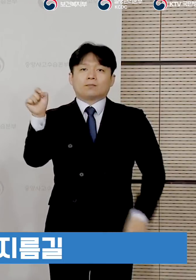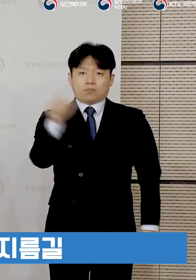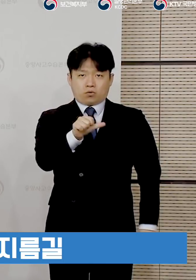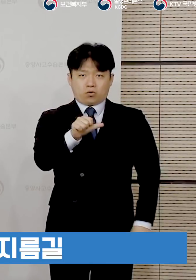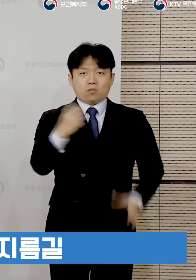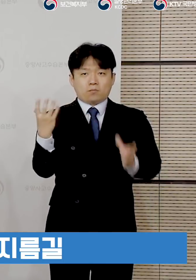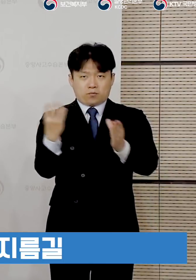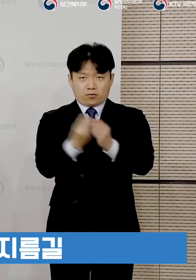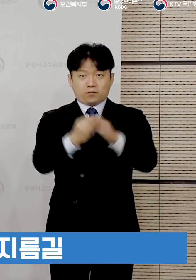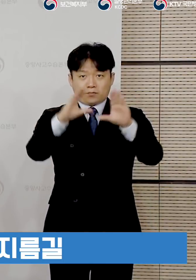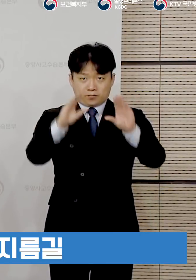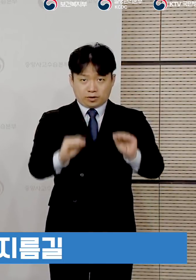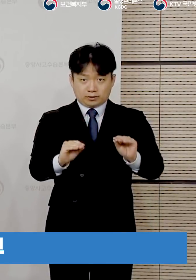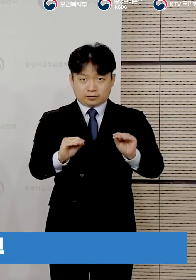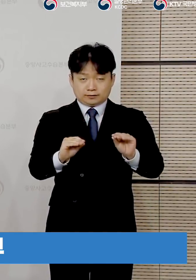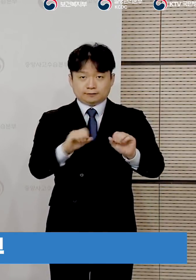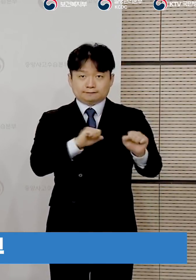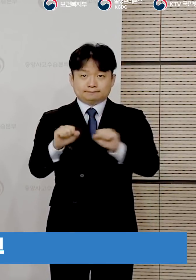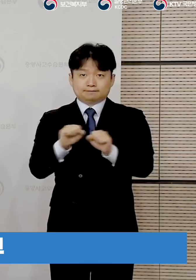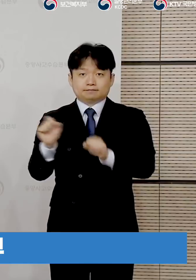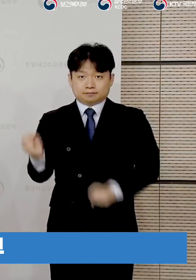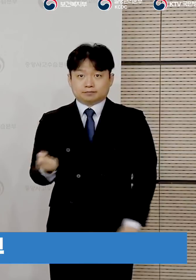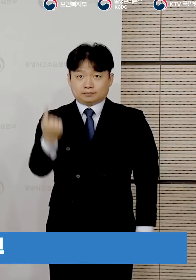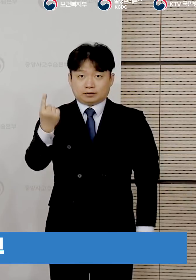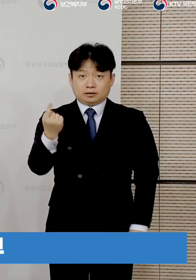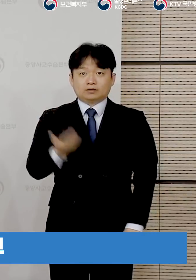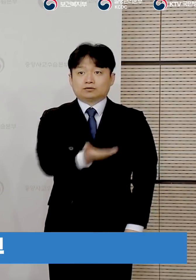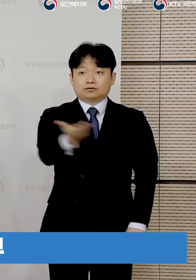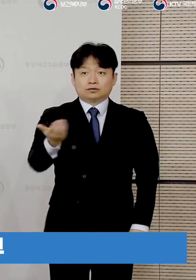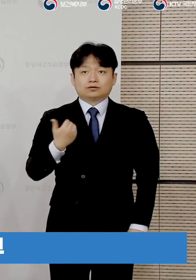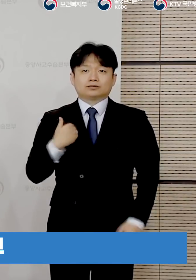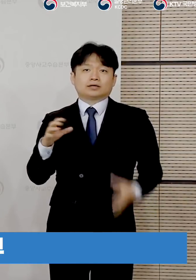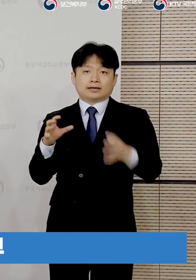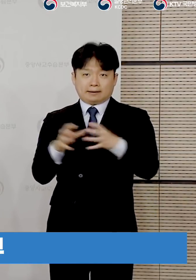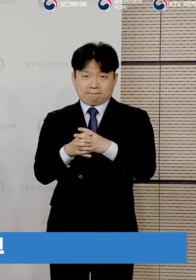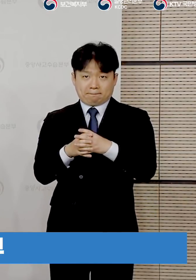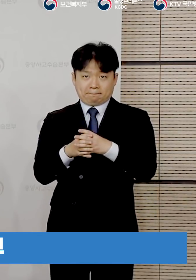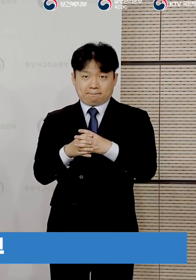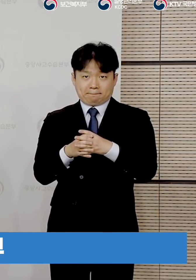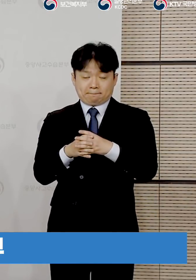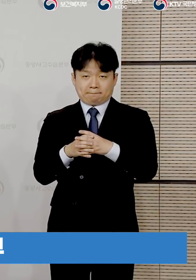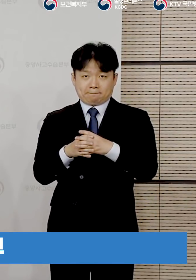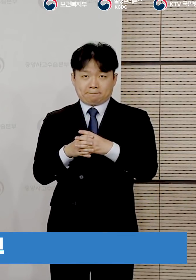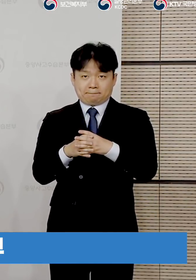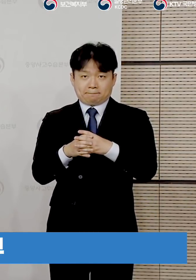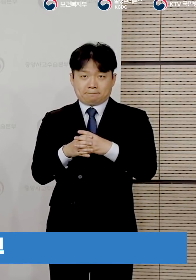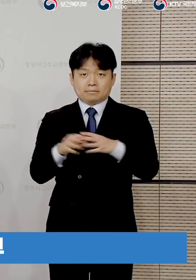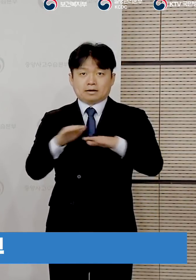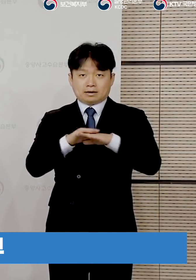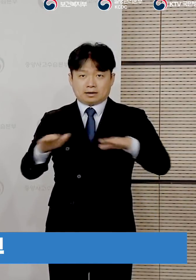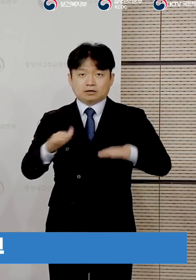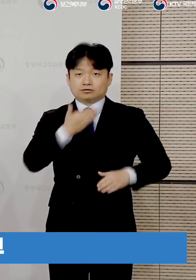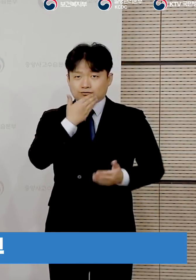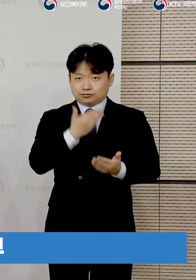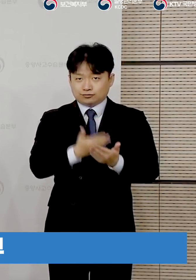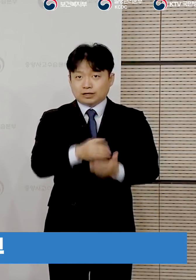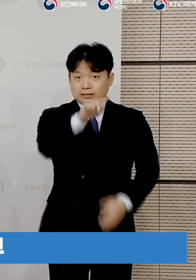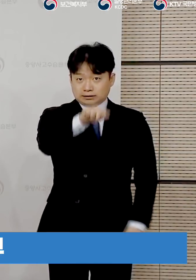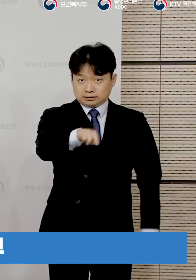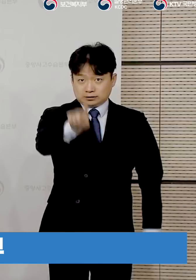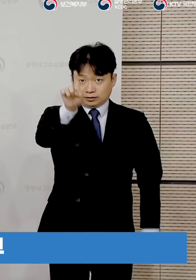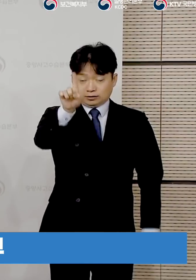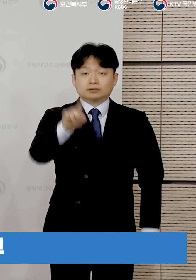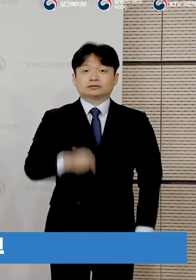완치로 이어지는 첩경이고 그것이 이 사태를 우리가 같이 이겨내는 결정적인 열쇠입니다.